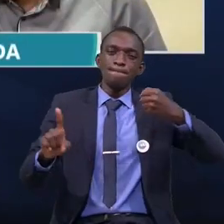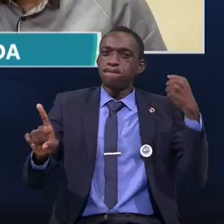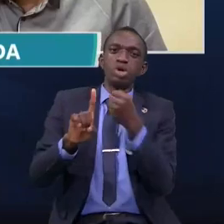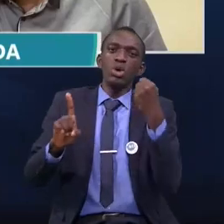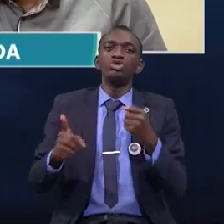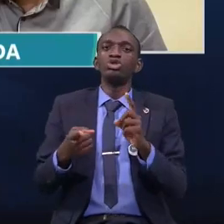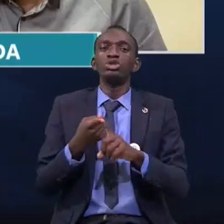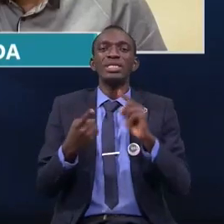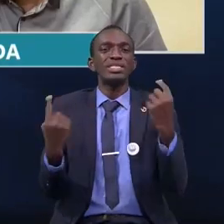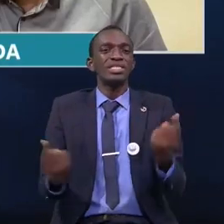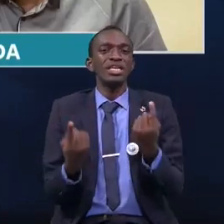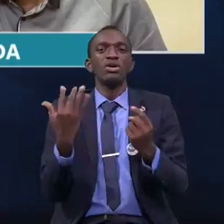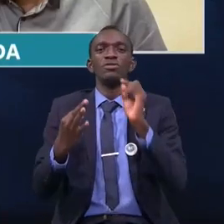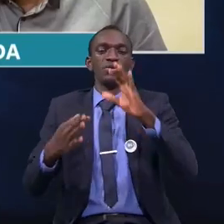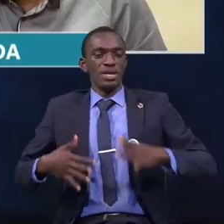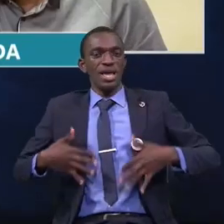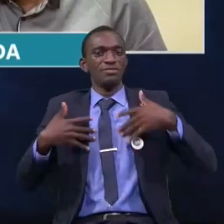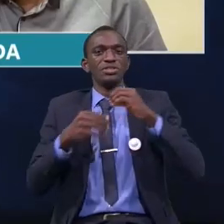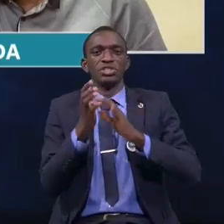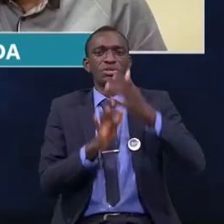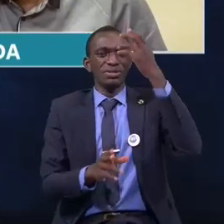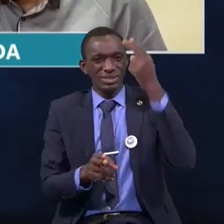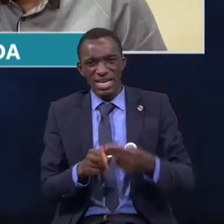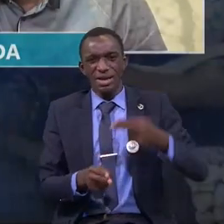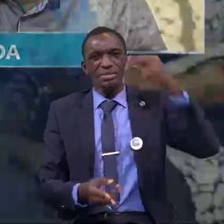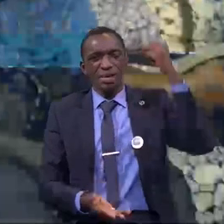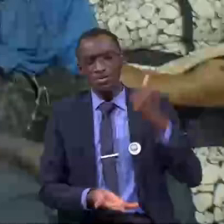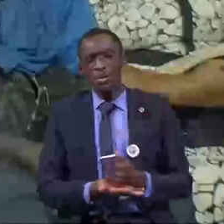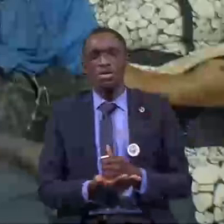nous allons donner un dernier coup terrible au péché de ta vie.